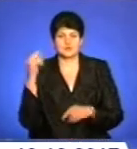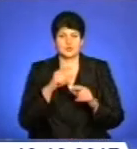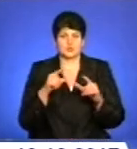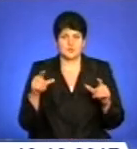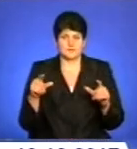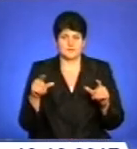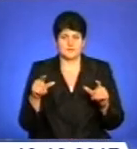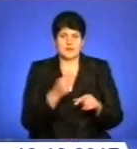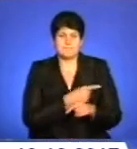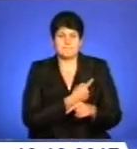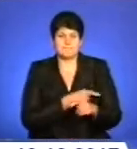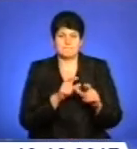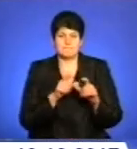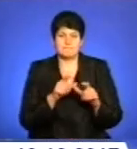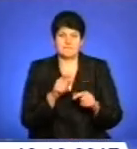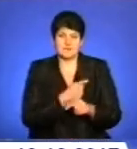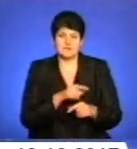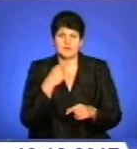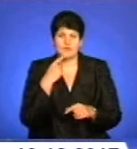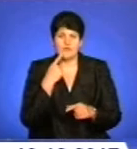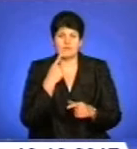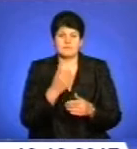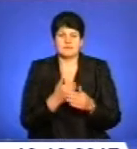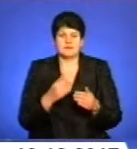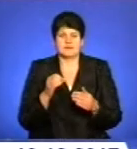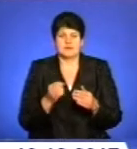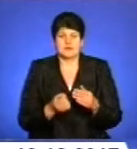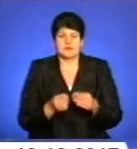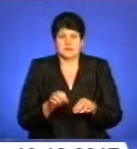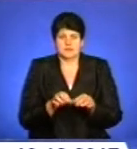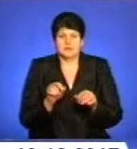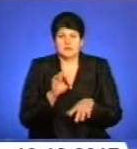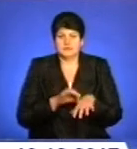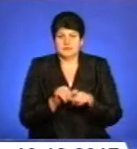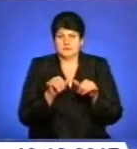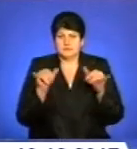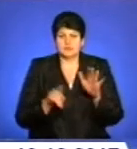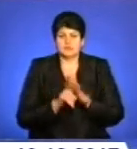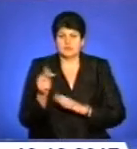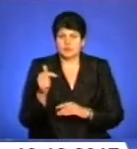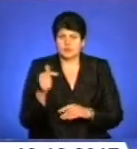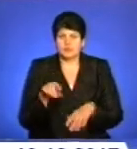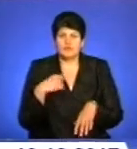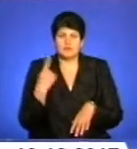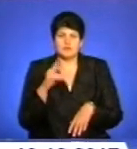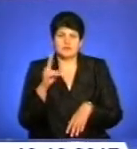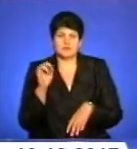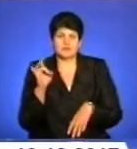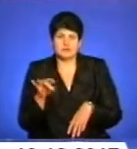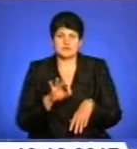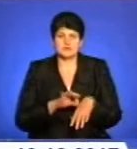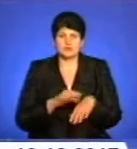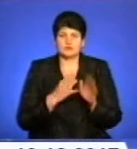міста. Медики констатують передепідеміологічну ситуацію. Нагадаю, з початку грудня в області на кір захворіло більше 90